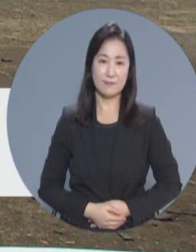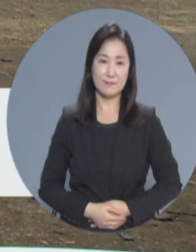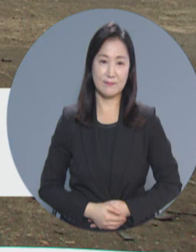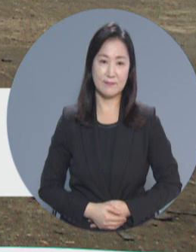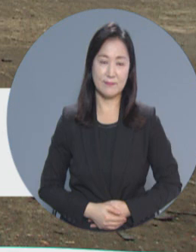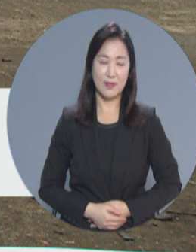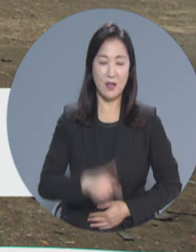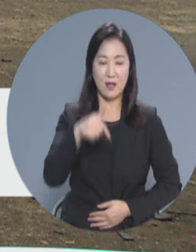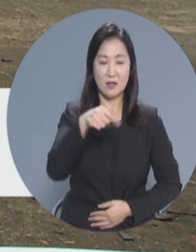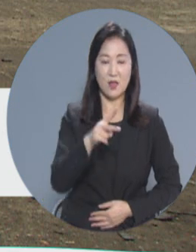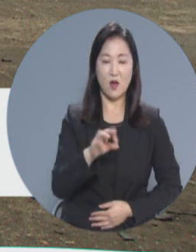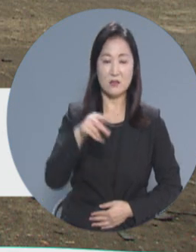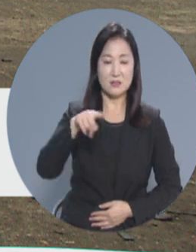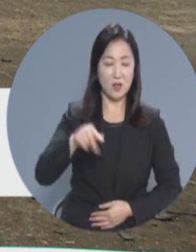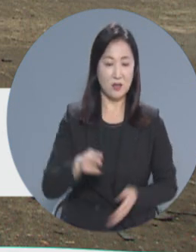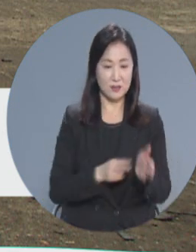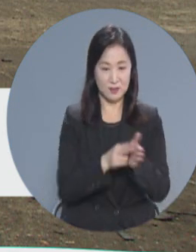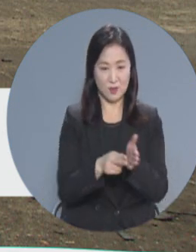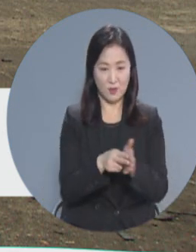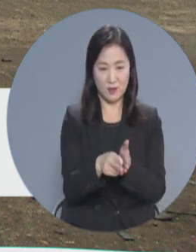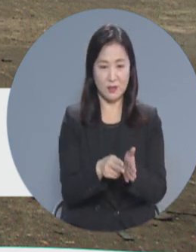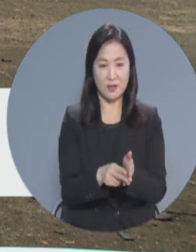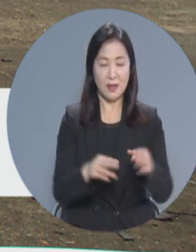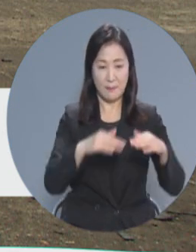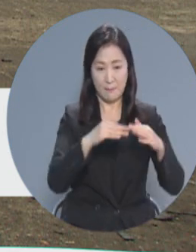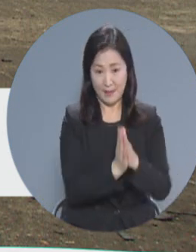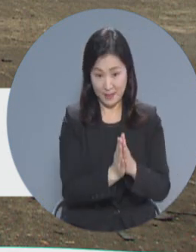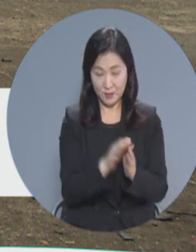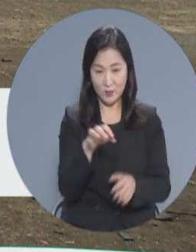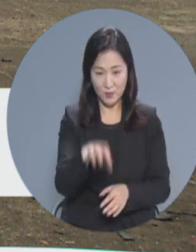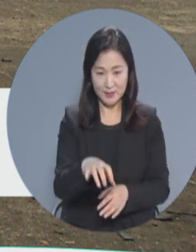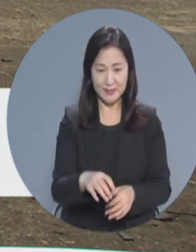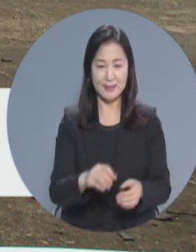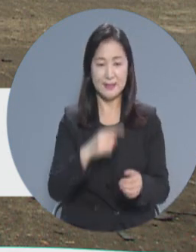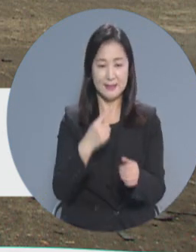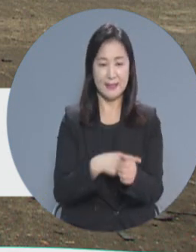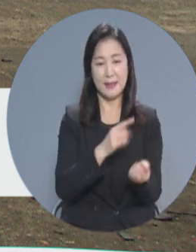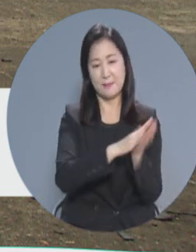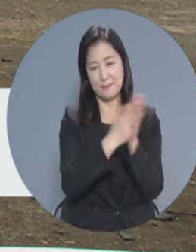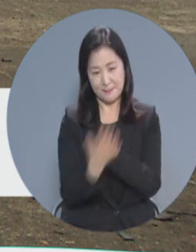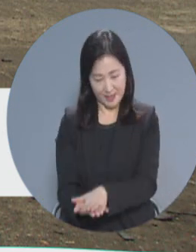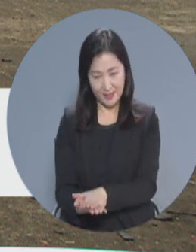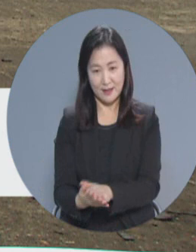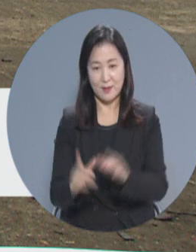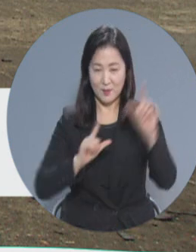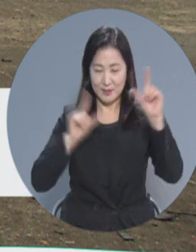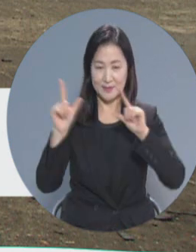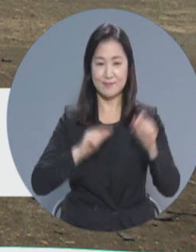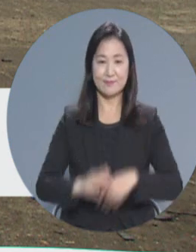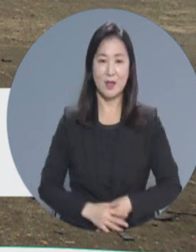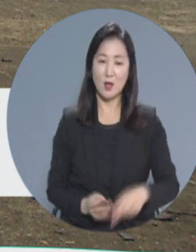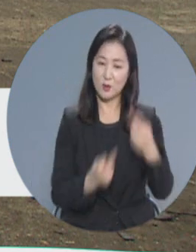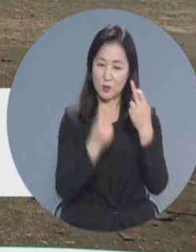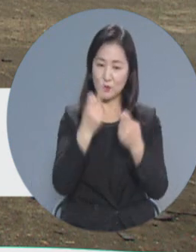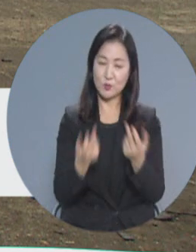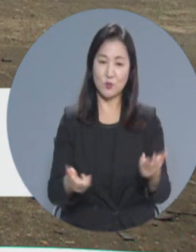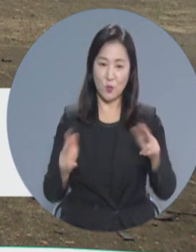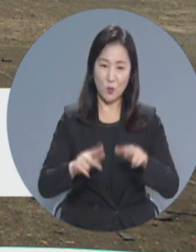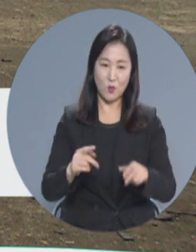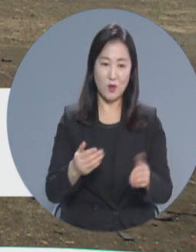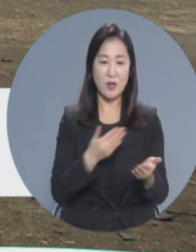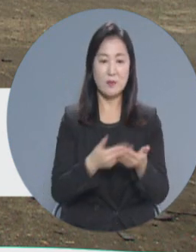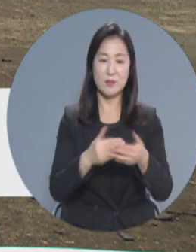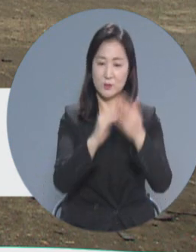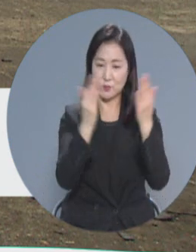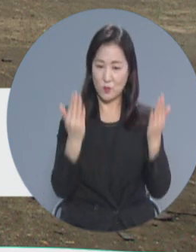경전선 광양읍 도심구간 폐철도가 생태문화공간으로 새롭게 탈바꿈했습니다. 숲과 공원, 미술관이